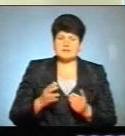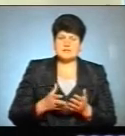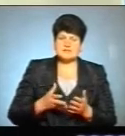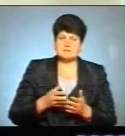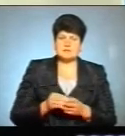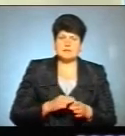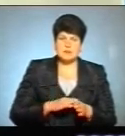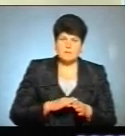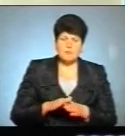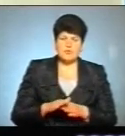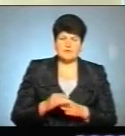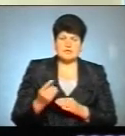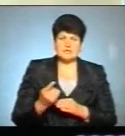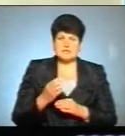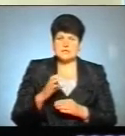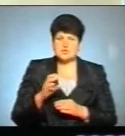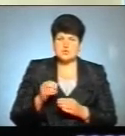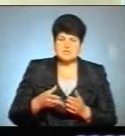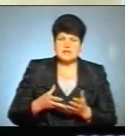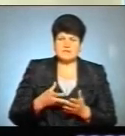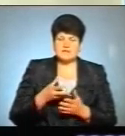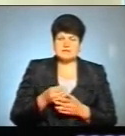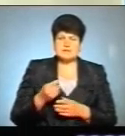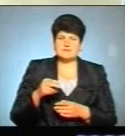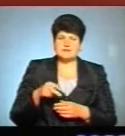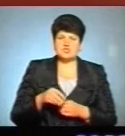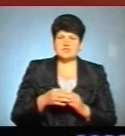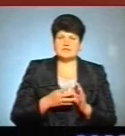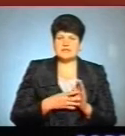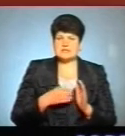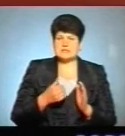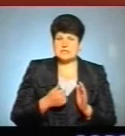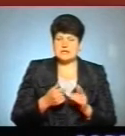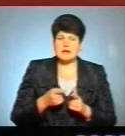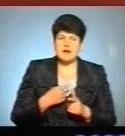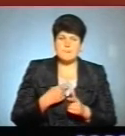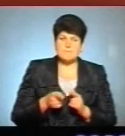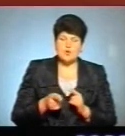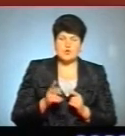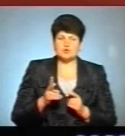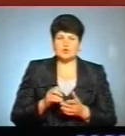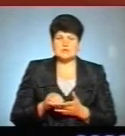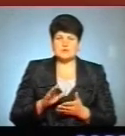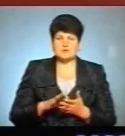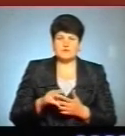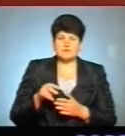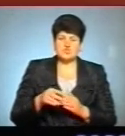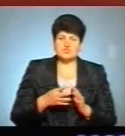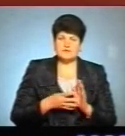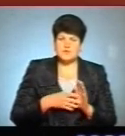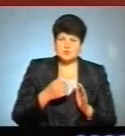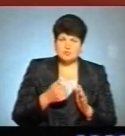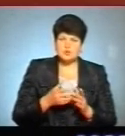сплатили повністю єдиний соціальний внесок за 2019 рік. Або хто зареєструвався у 2019 році,